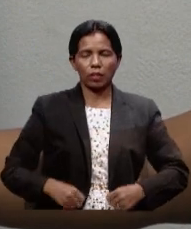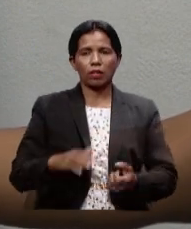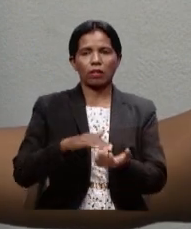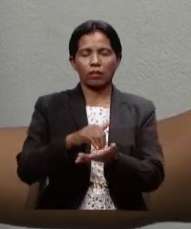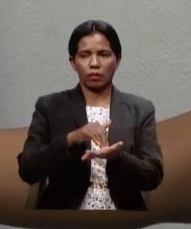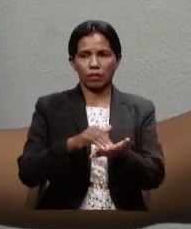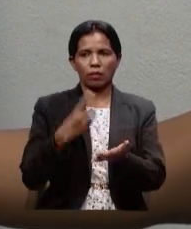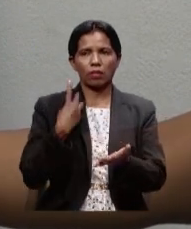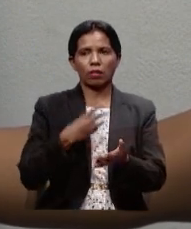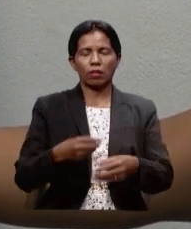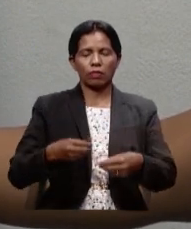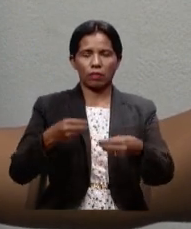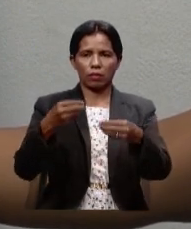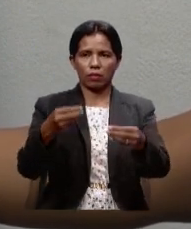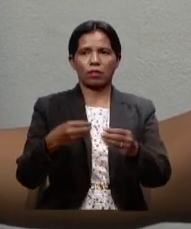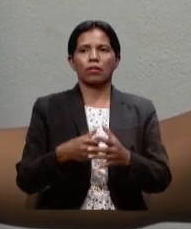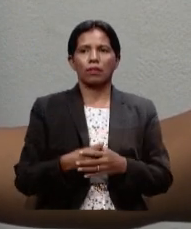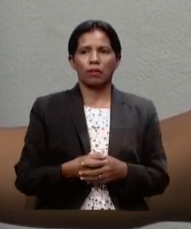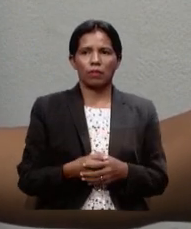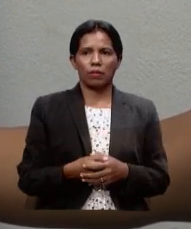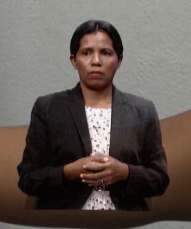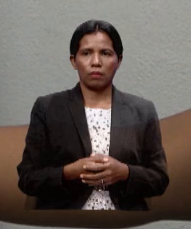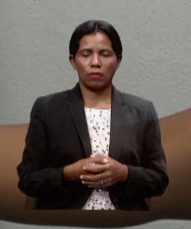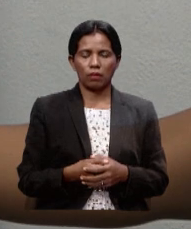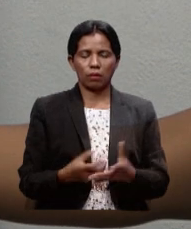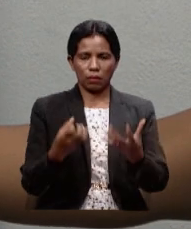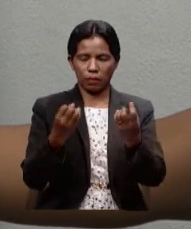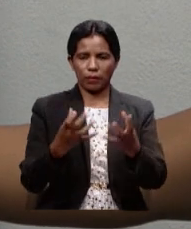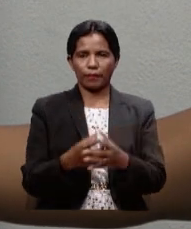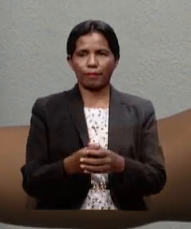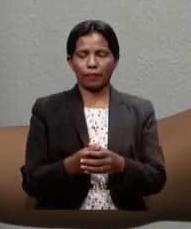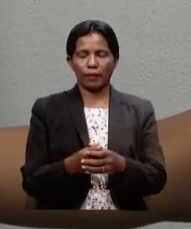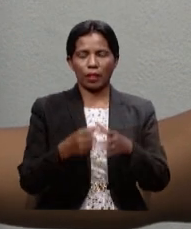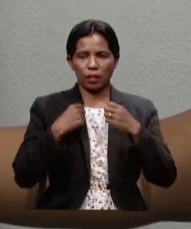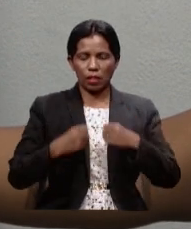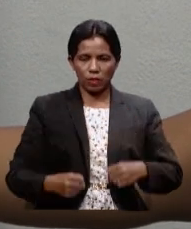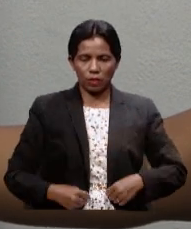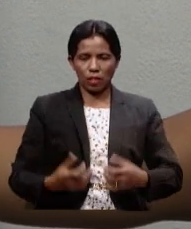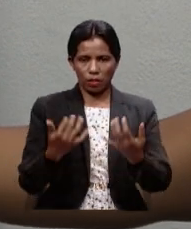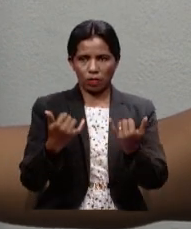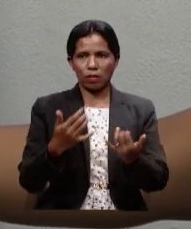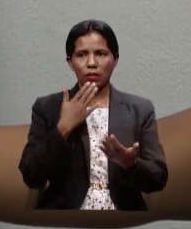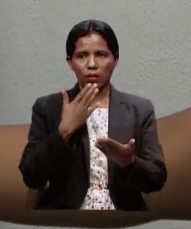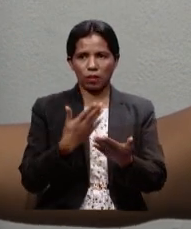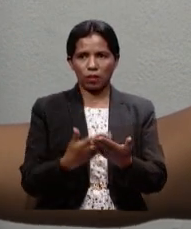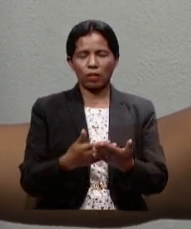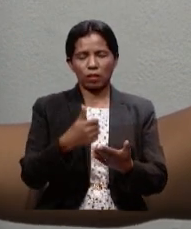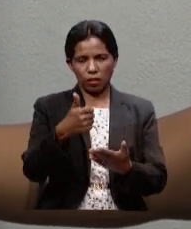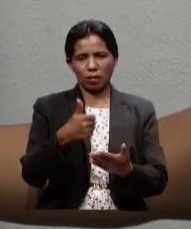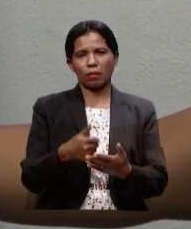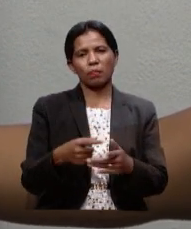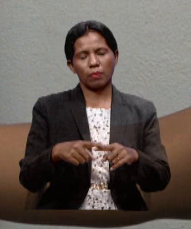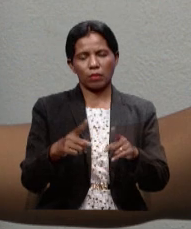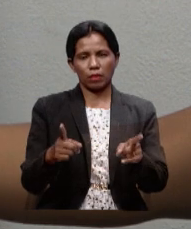fluid mitafona soro bastante barakona no ni kondisi ma ora da kone te kule den dia mas ni